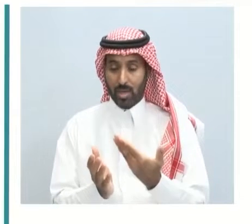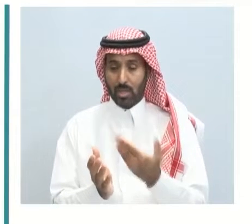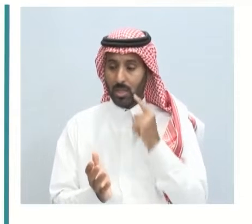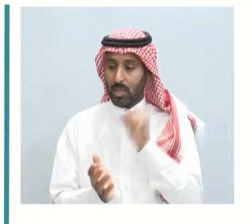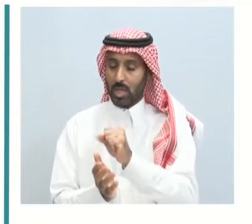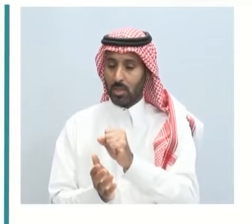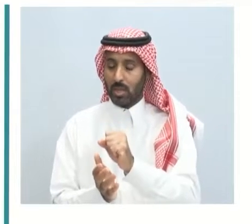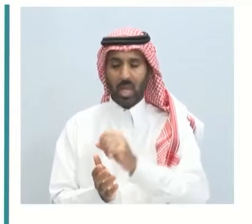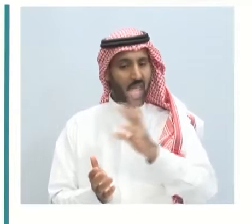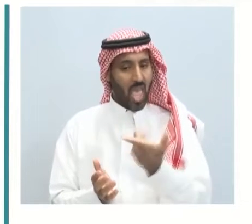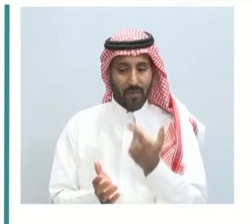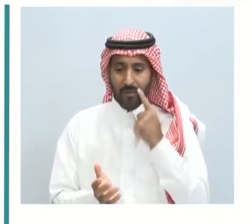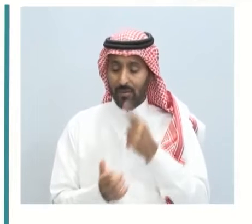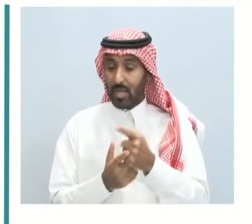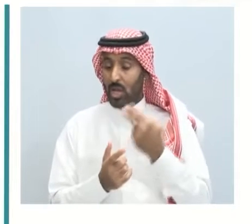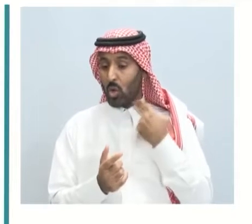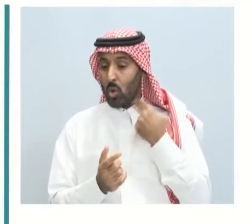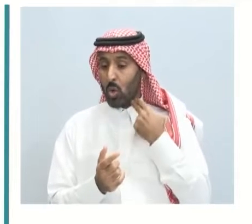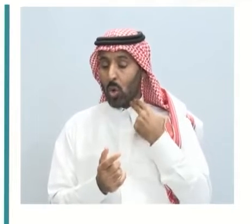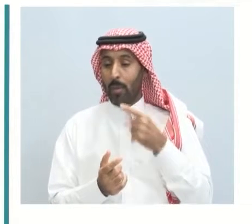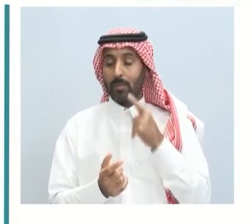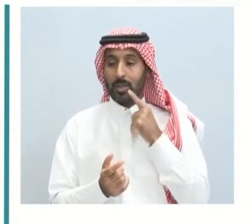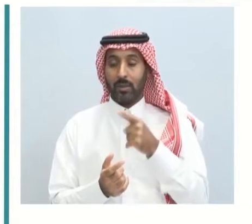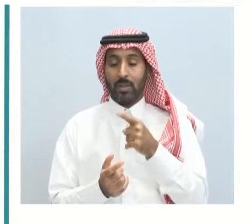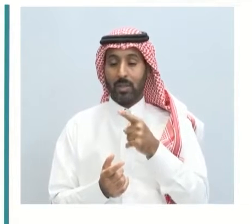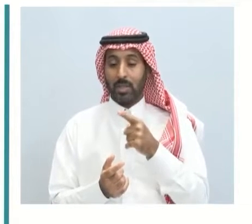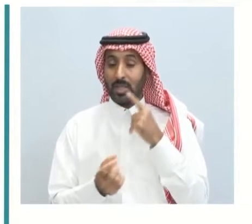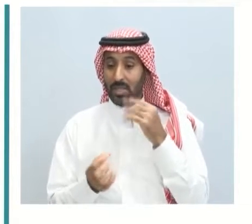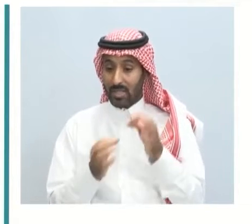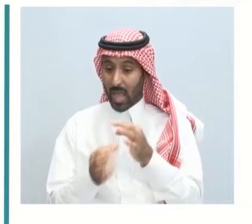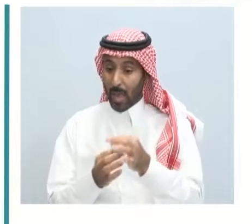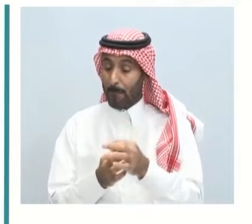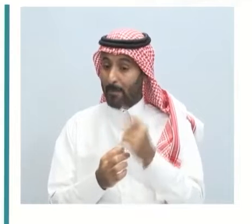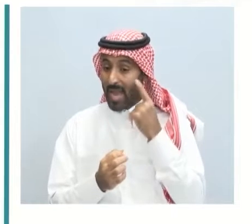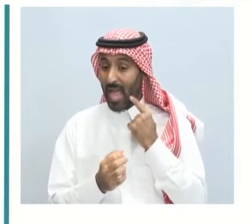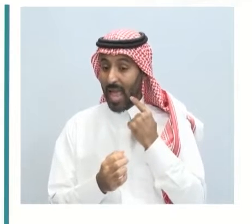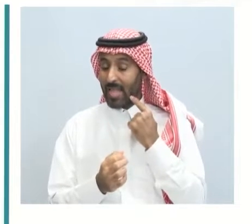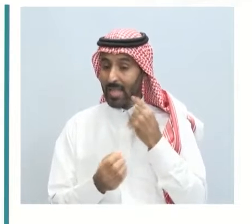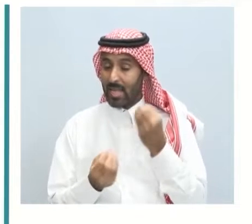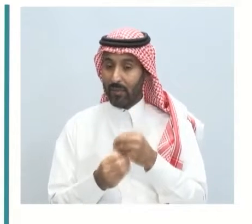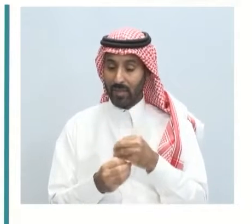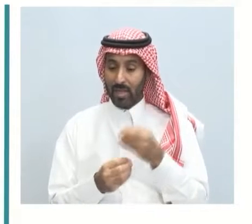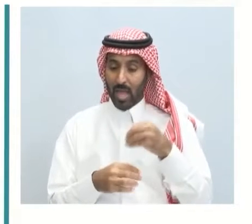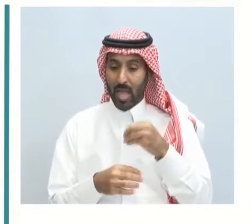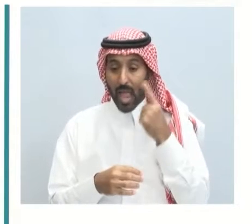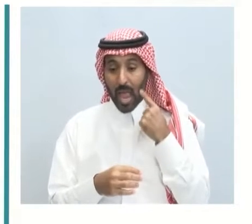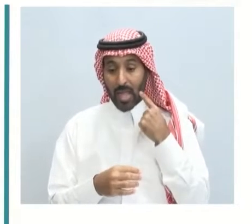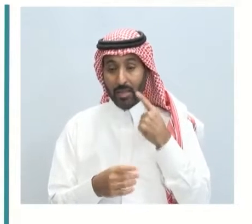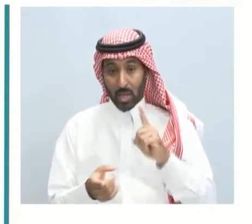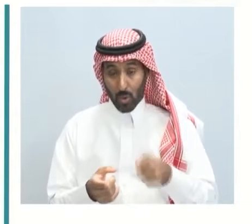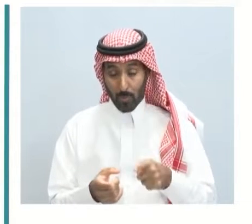تحديد كيف تشكل العلوم جزءا من حياتنا اليوميه وصف المهارات